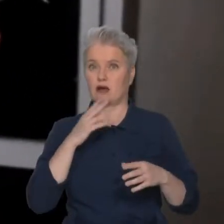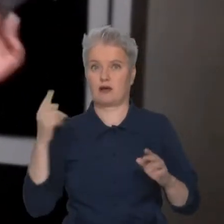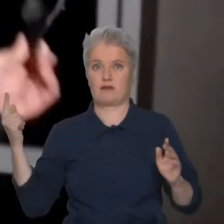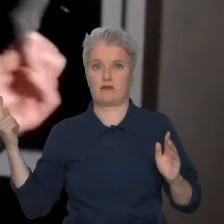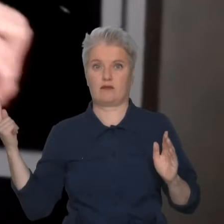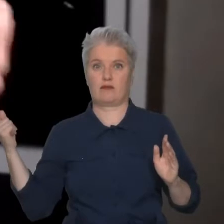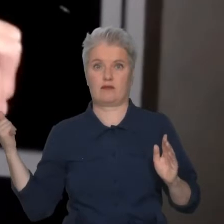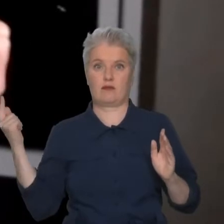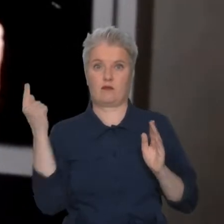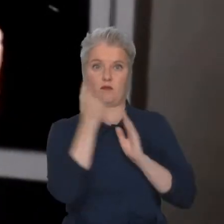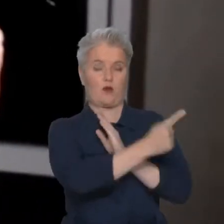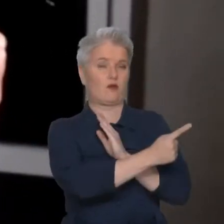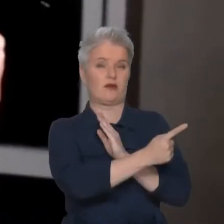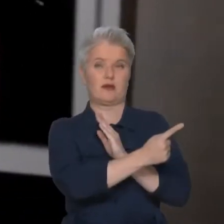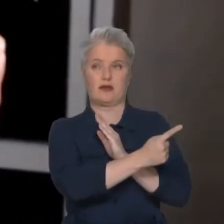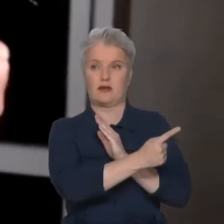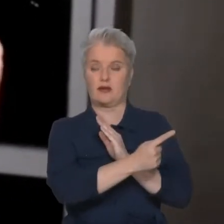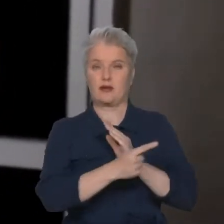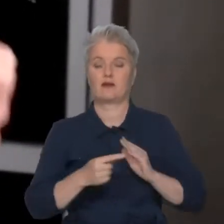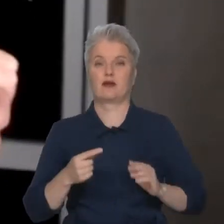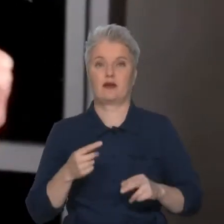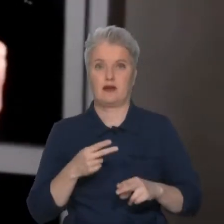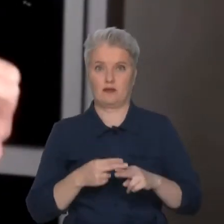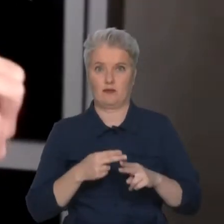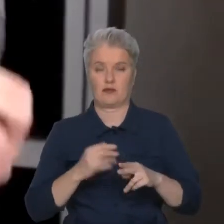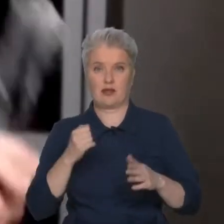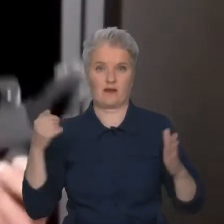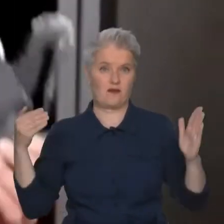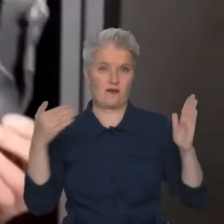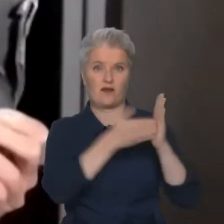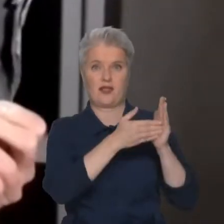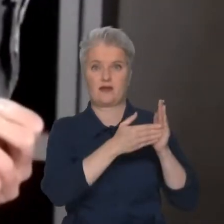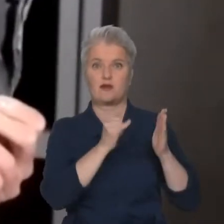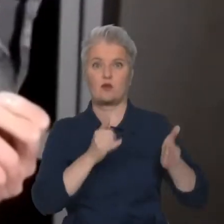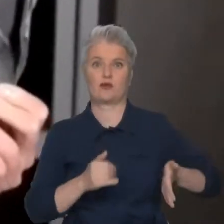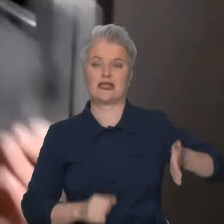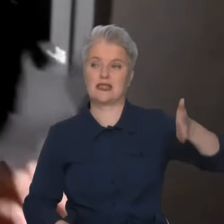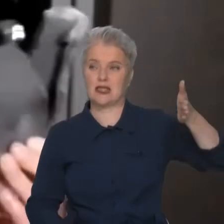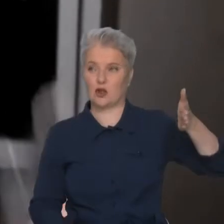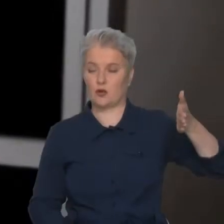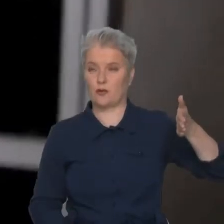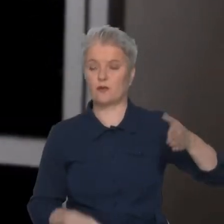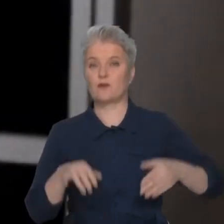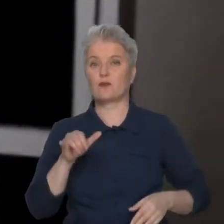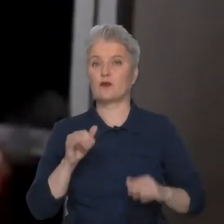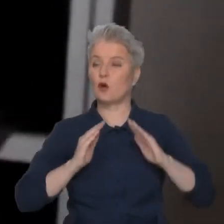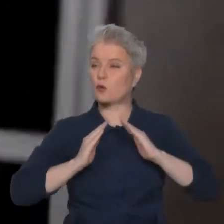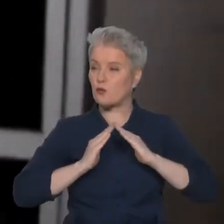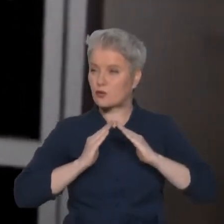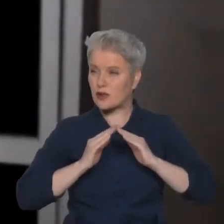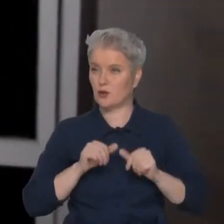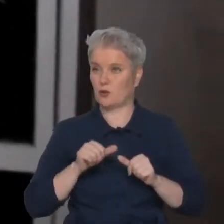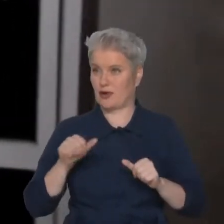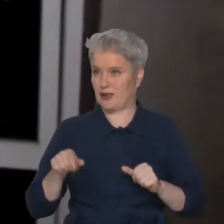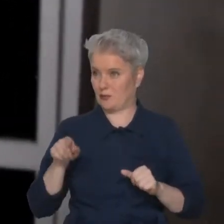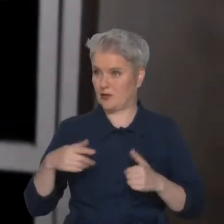просто перед її обличчям цей уламок металу пролетів, врізався у стіну. У будинку, окрім